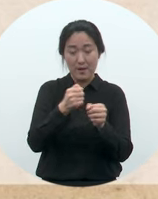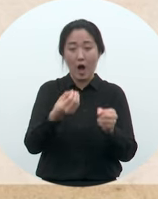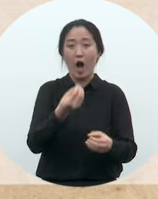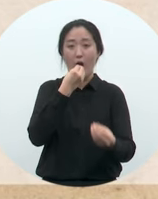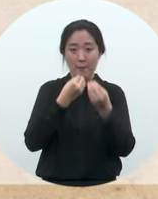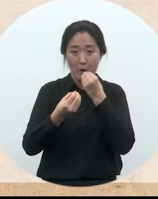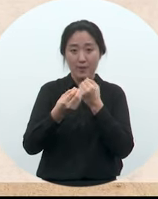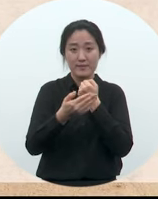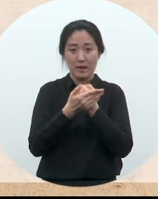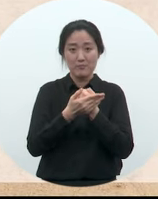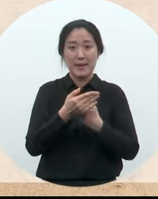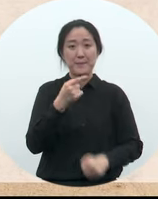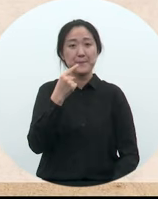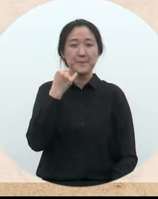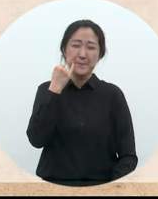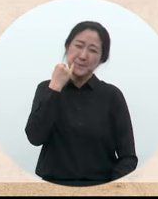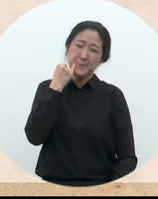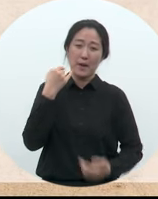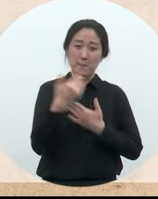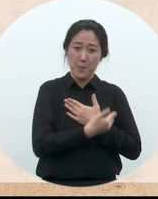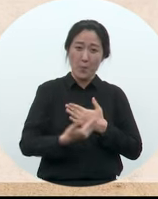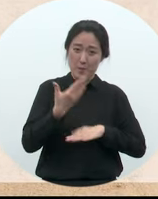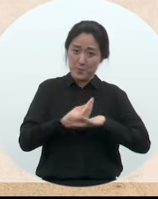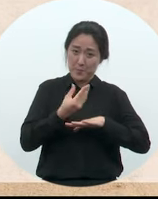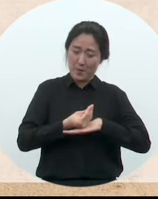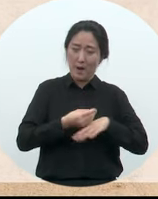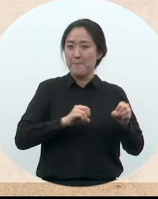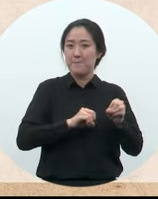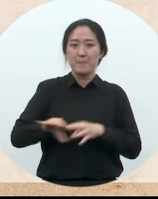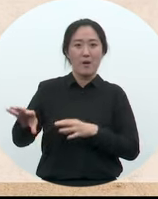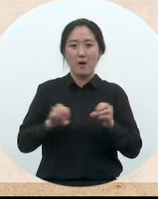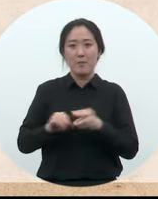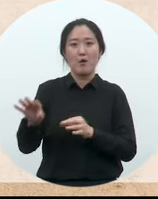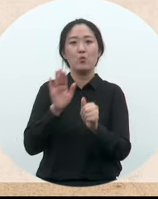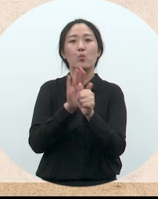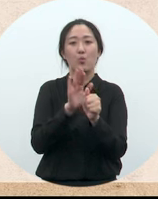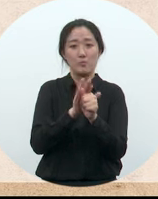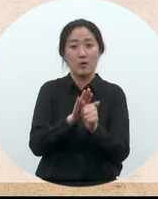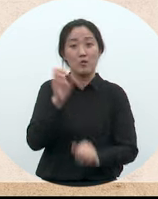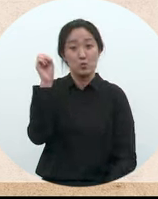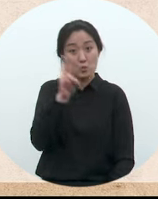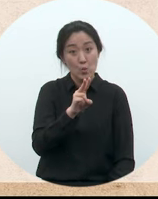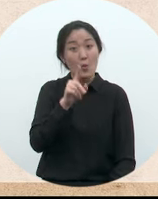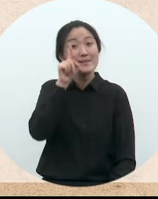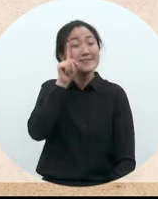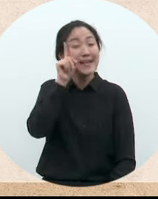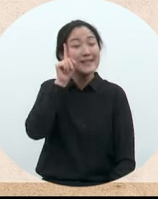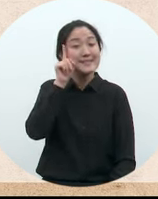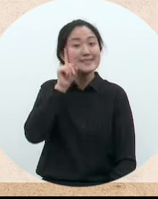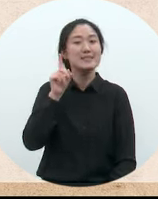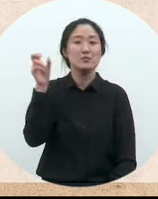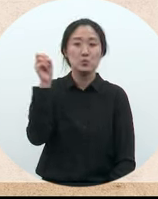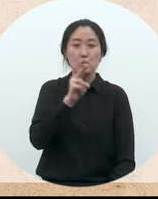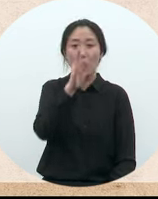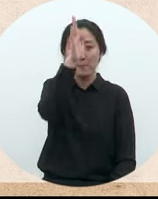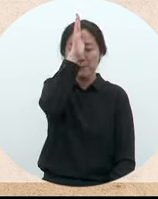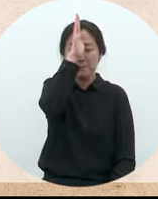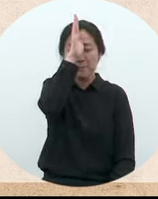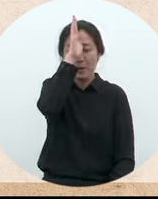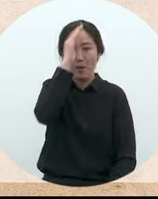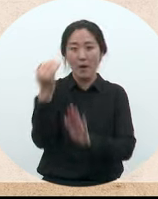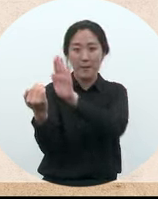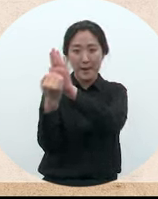나트륨을 배설시켜주는 데 도움이 되기 때문에 혈압을 낮추고요. 비타민C가 많이 들어있어서 스트레스나